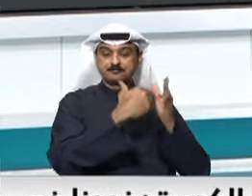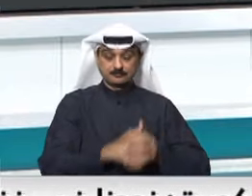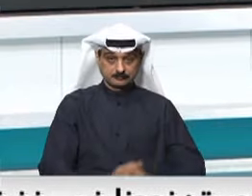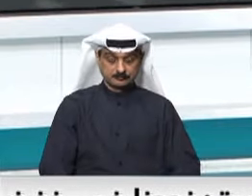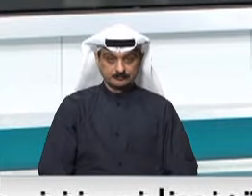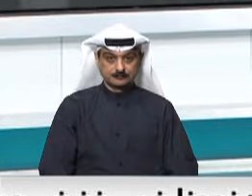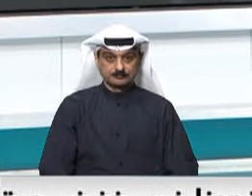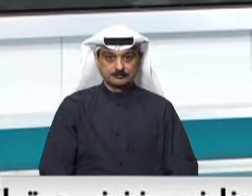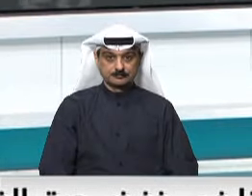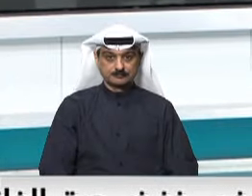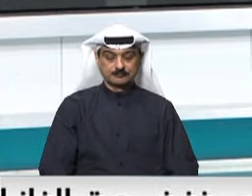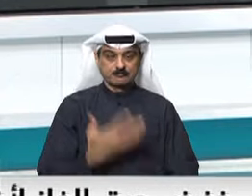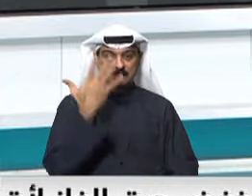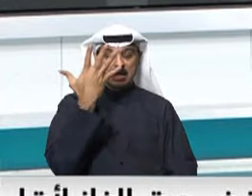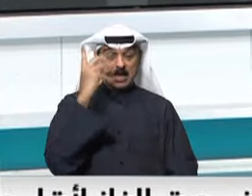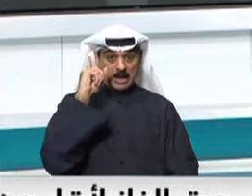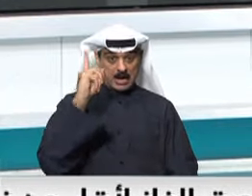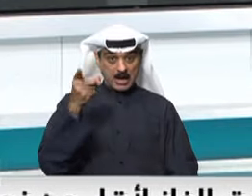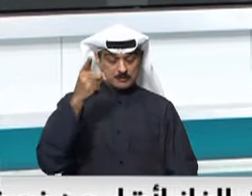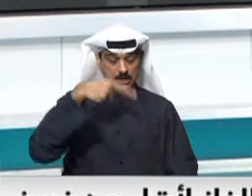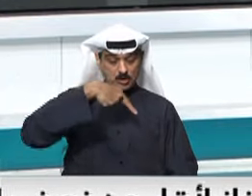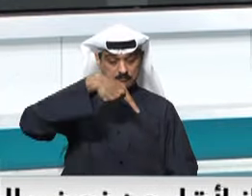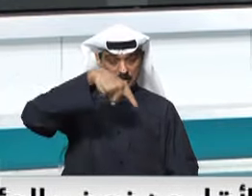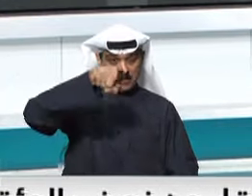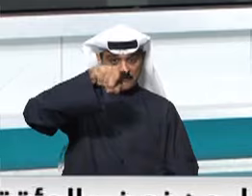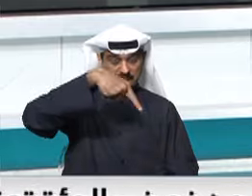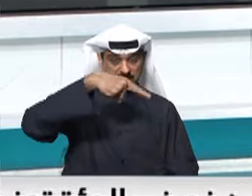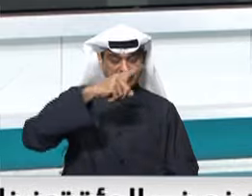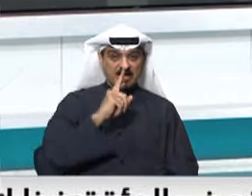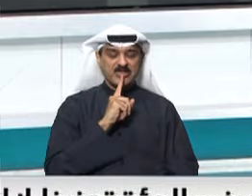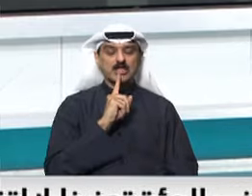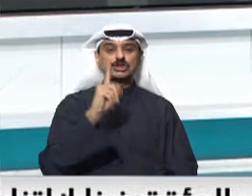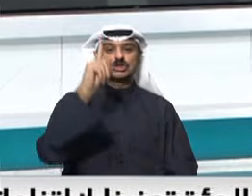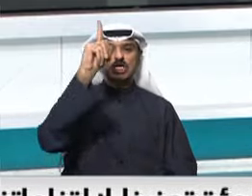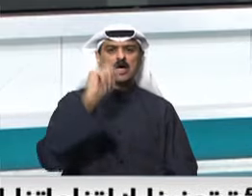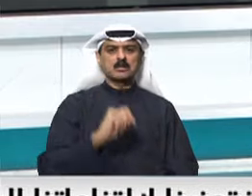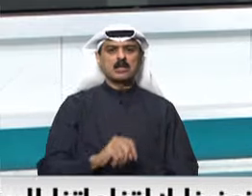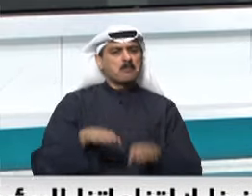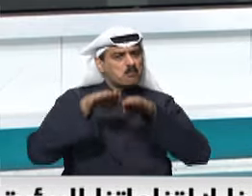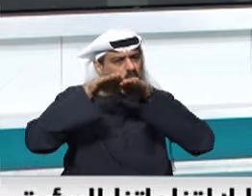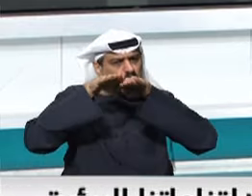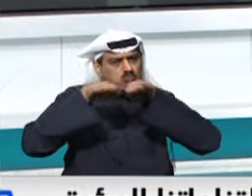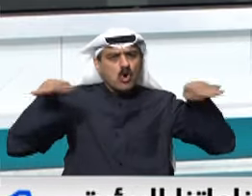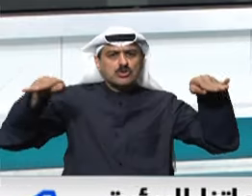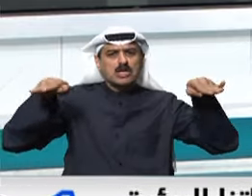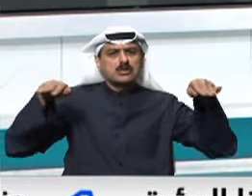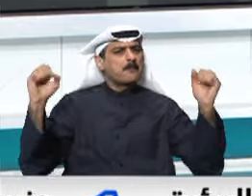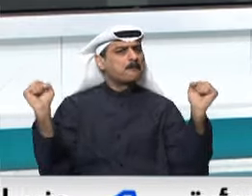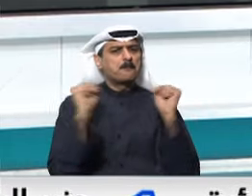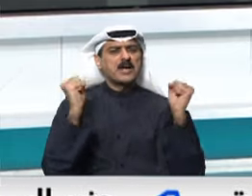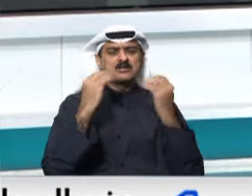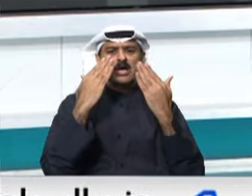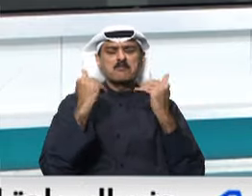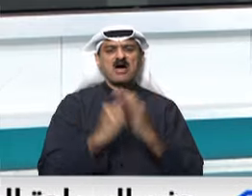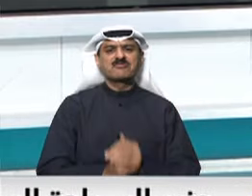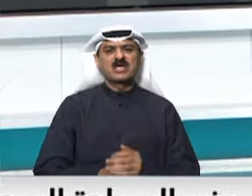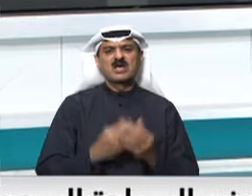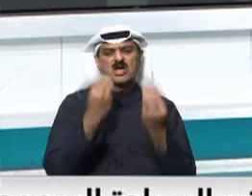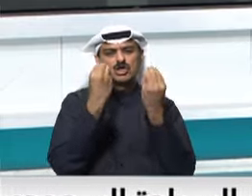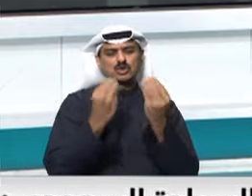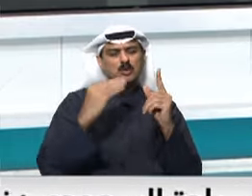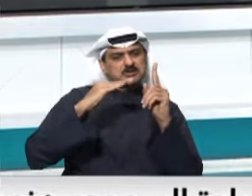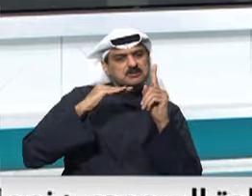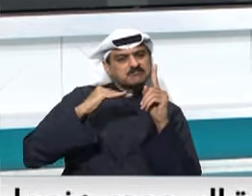دقيقه اما الطقس المتوقع باذن الله خلال الايام الخمسه القادمه اجواء معتدله تميل الى الدفء وارتفاع تدريجي في درجات